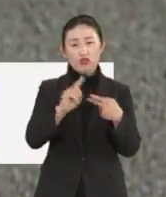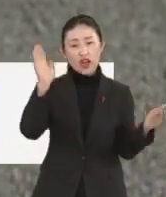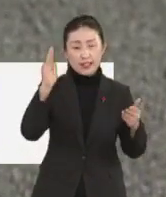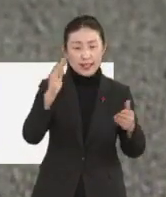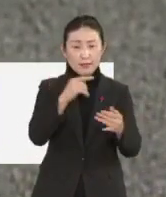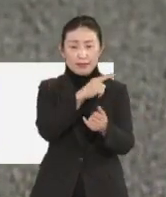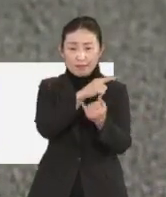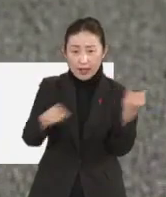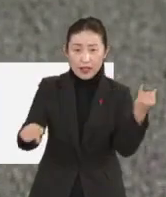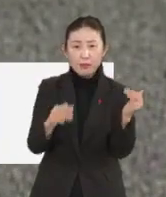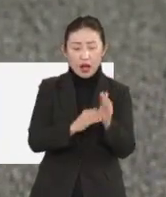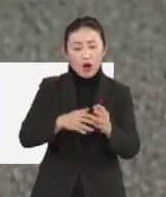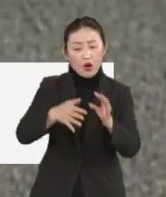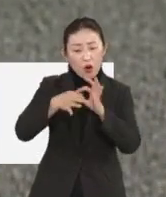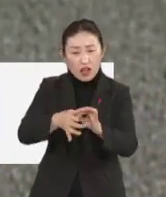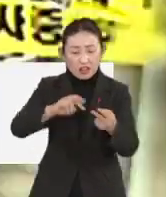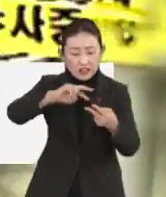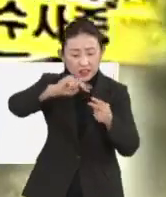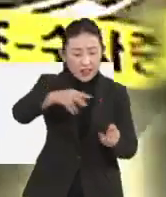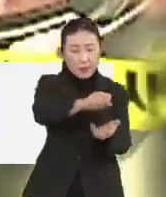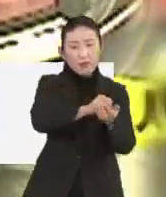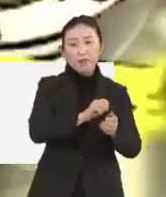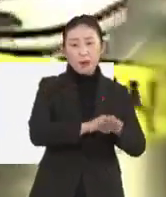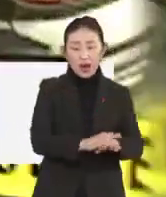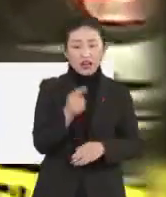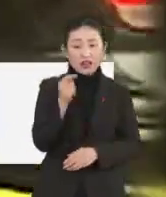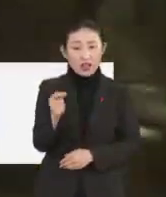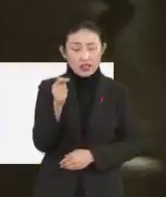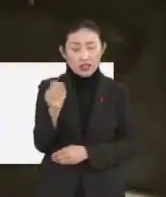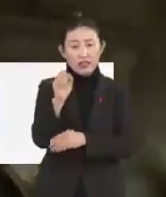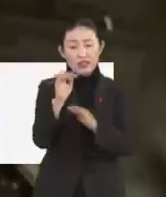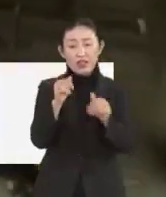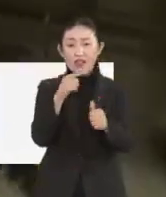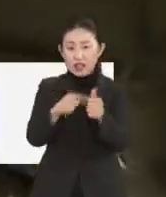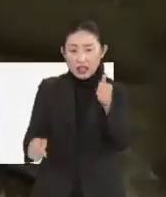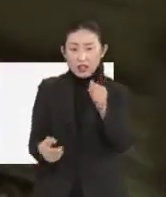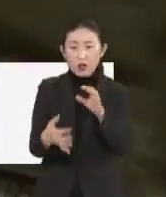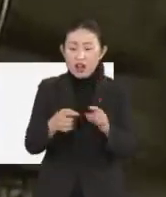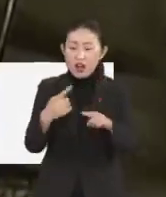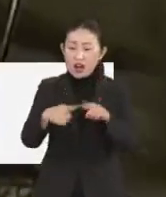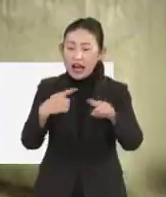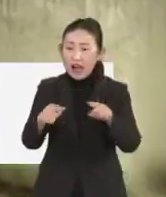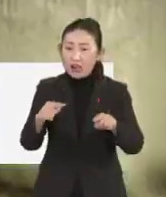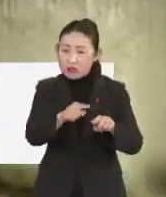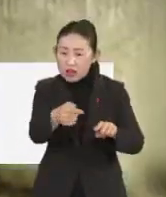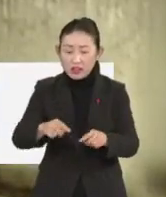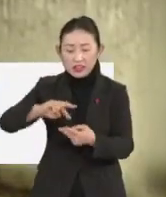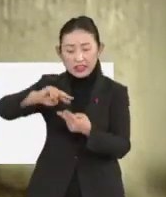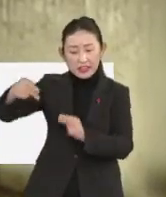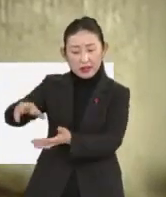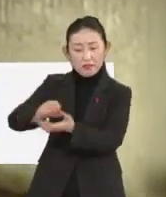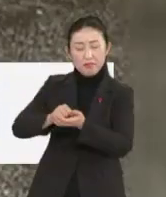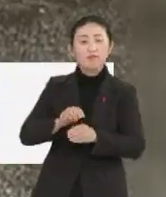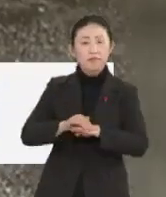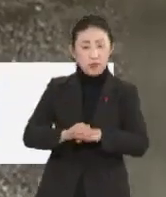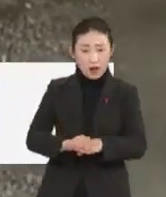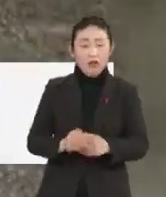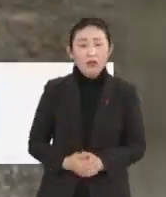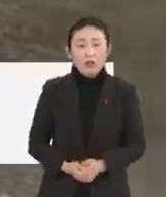현장에서 dna를 확보했고 빌라와 택시기사 살인사건도 범행도구 일부와 dna를 확보해둔 상황입니다